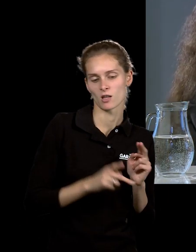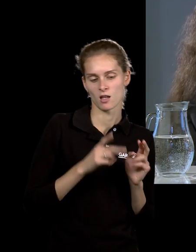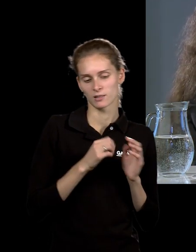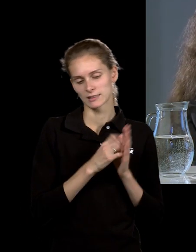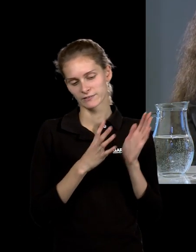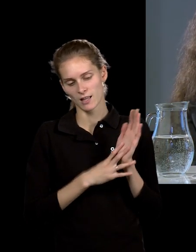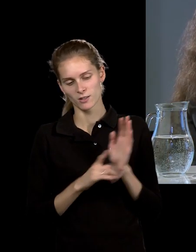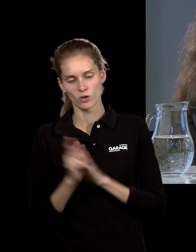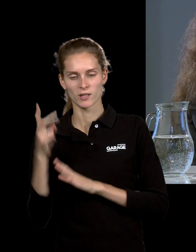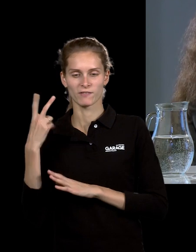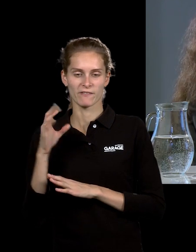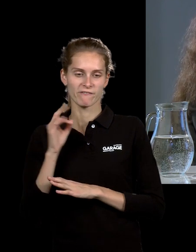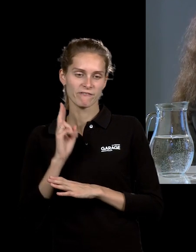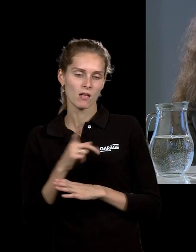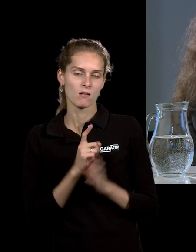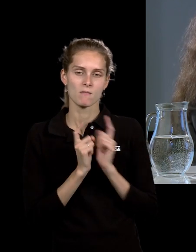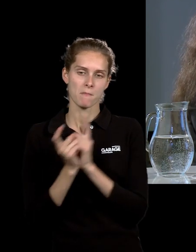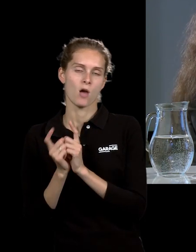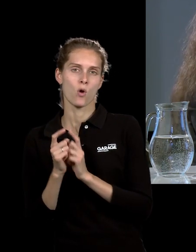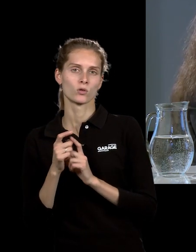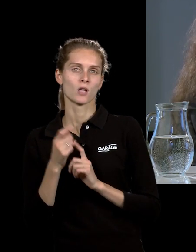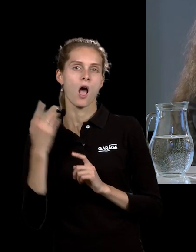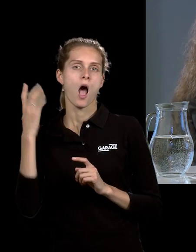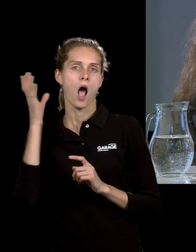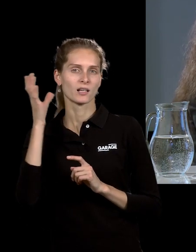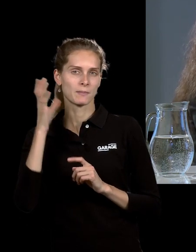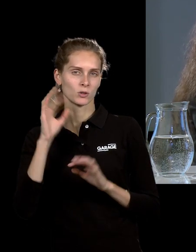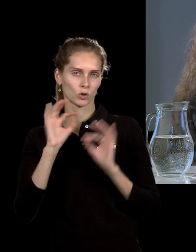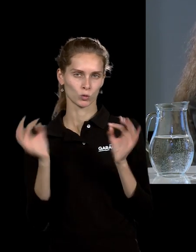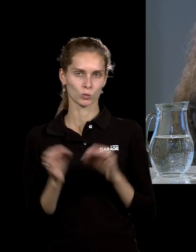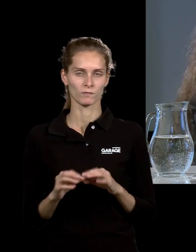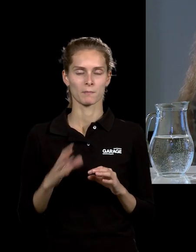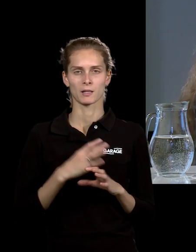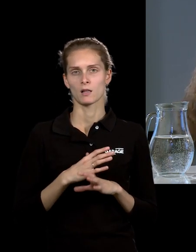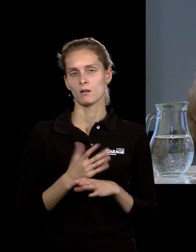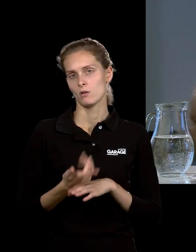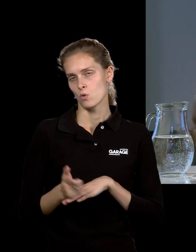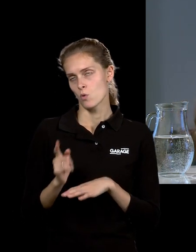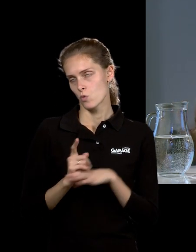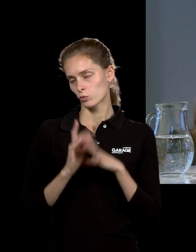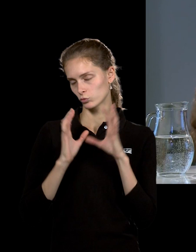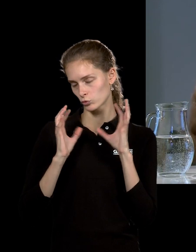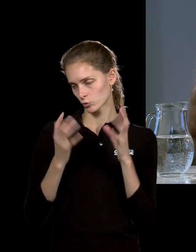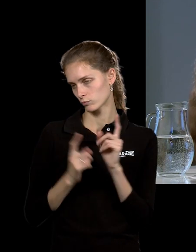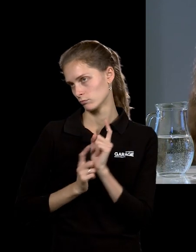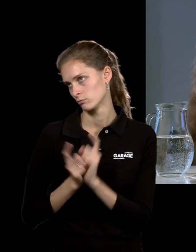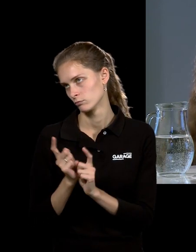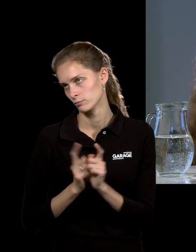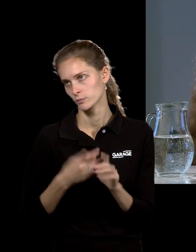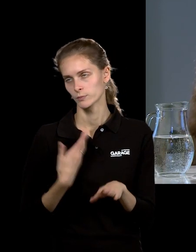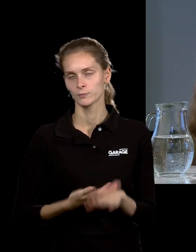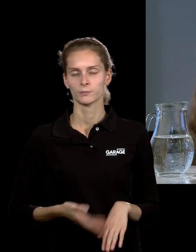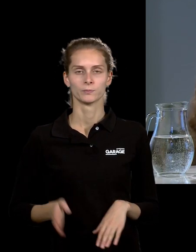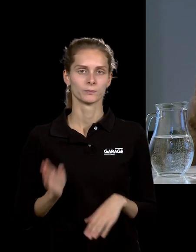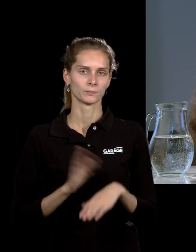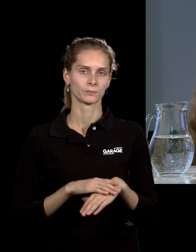20 века боролись с академическим искусством, которое было слишком серьезным, слишком непререкаемым и так далее и тому подобное.